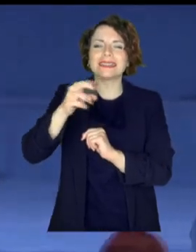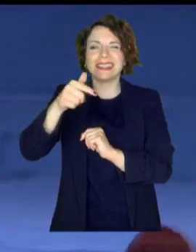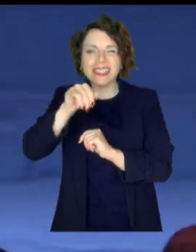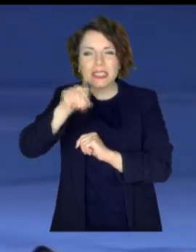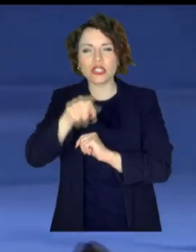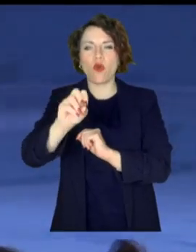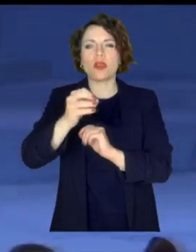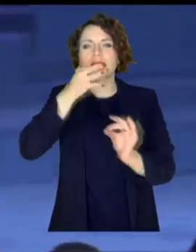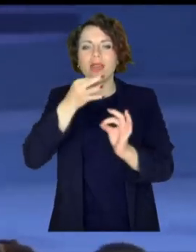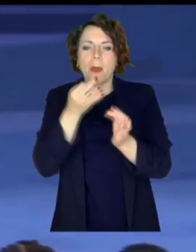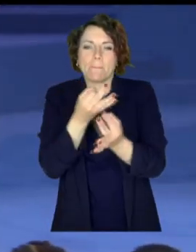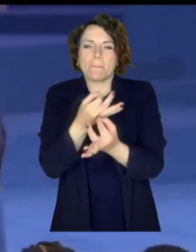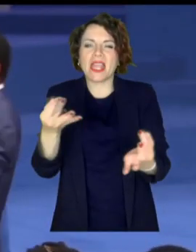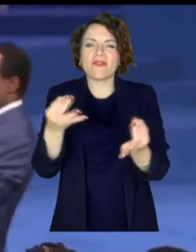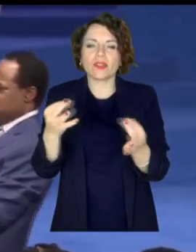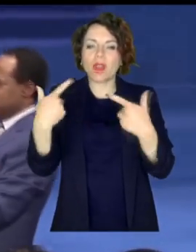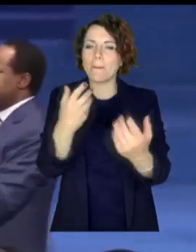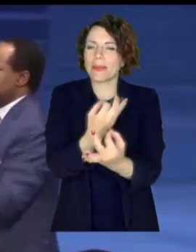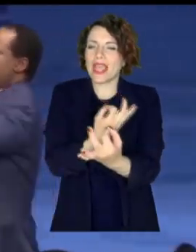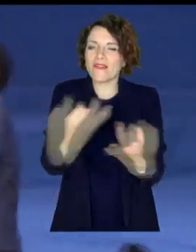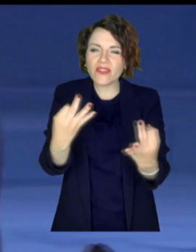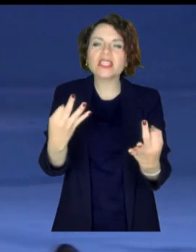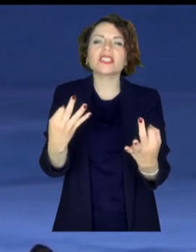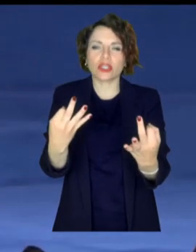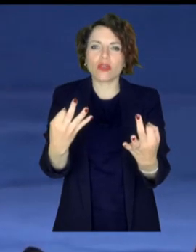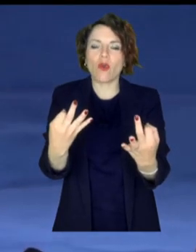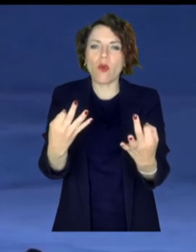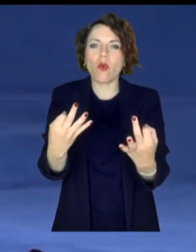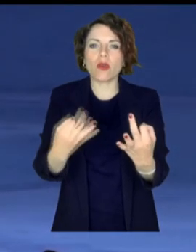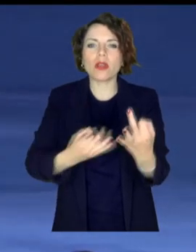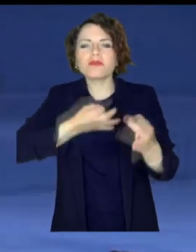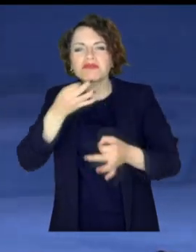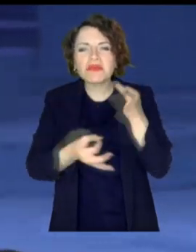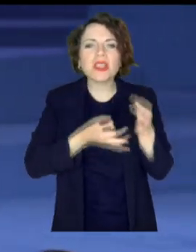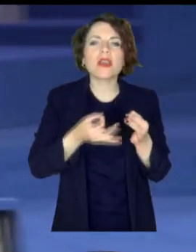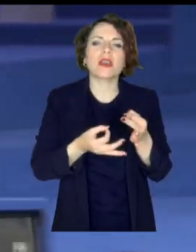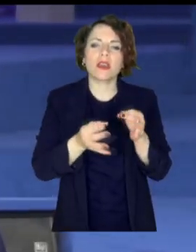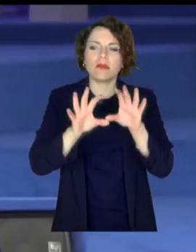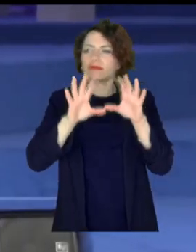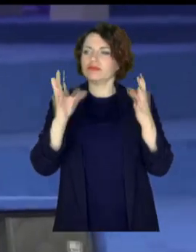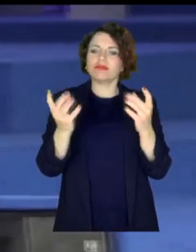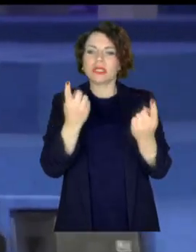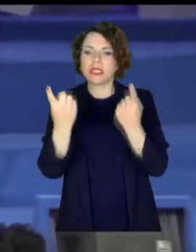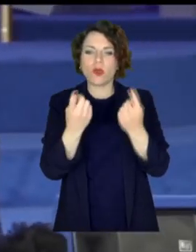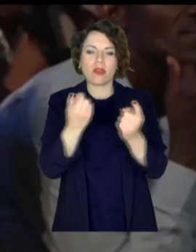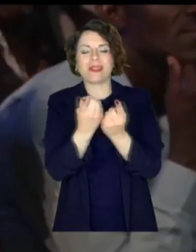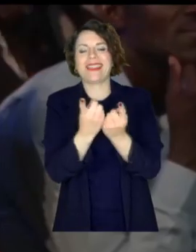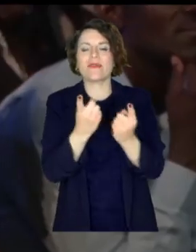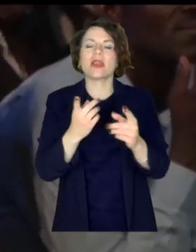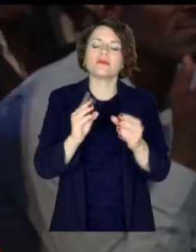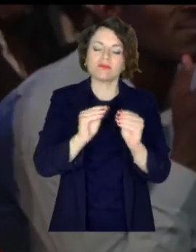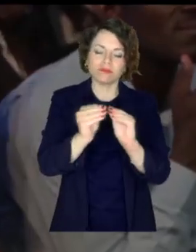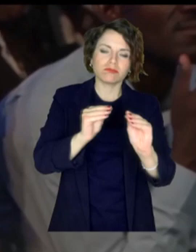perfezionare, portare ad uno stato di perfezione nel modo in cui deve essere. Vuol dire sistemare le cose nel modo in cui devono